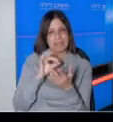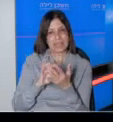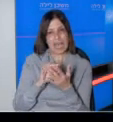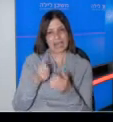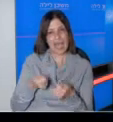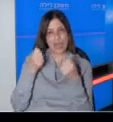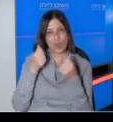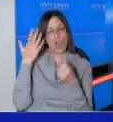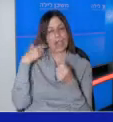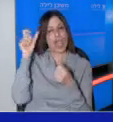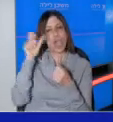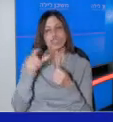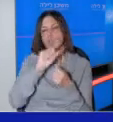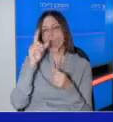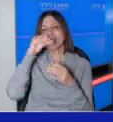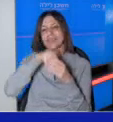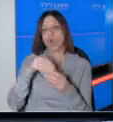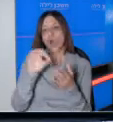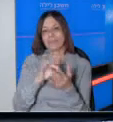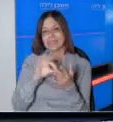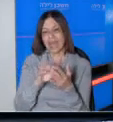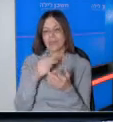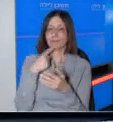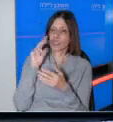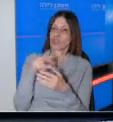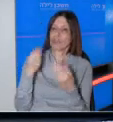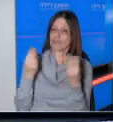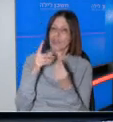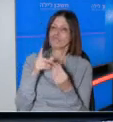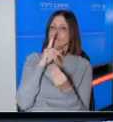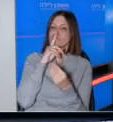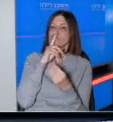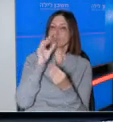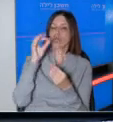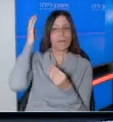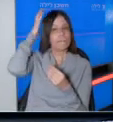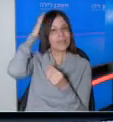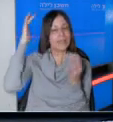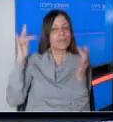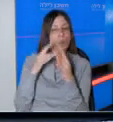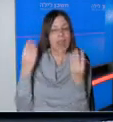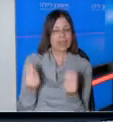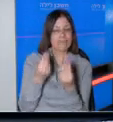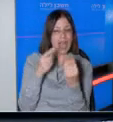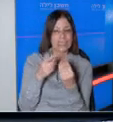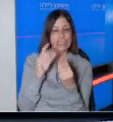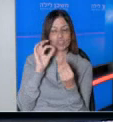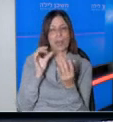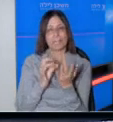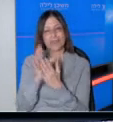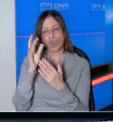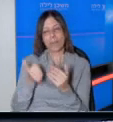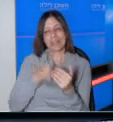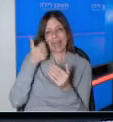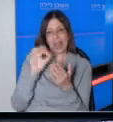שלו בתוך המשרד. נכון, אז קודם כל יש לנו דבר אחד שאנחנו יודעים, שתיקה רועמת של נפתלי בנט אל מול כל האירוע הזה של פיתורי מנכ״ל